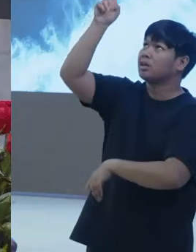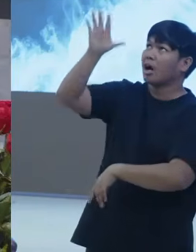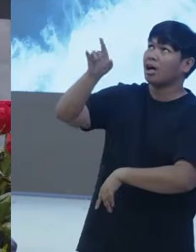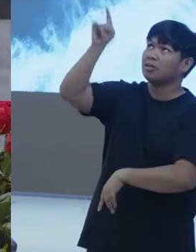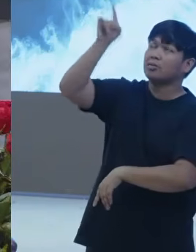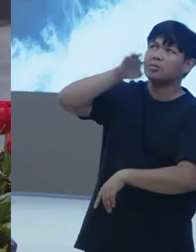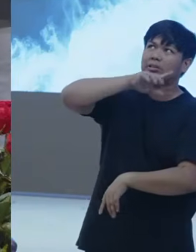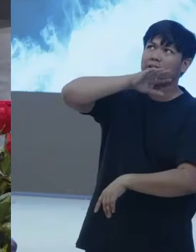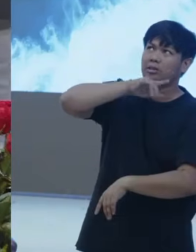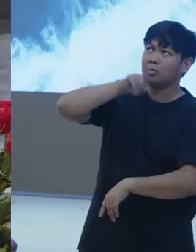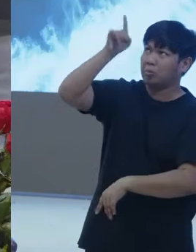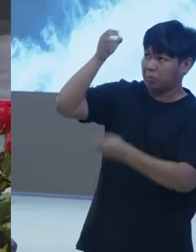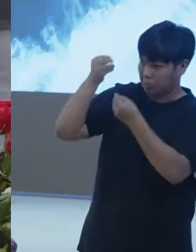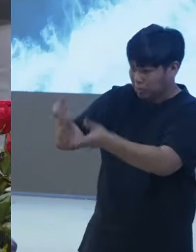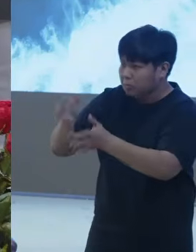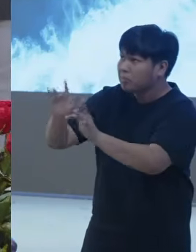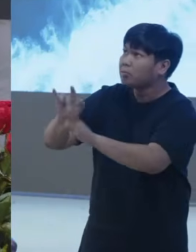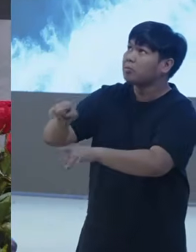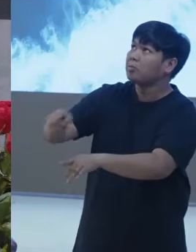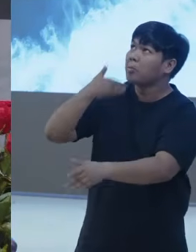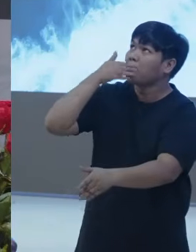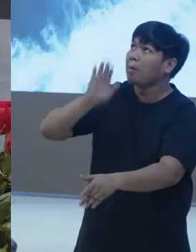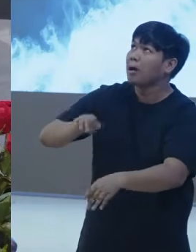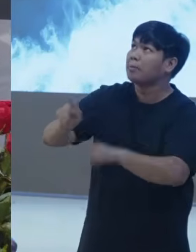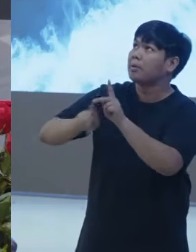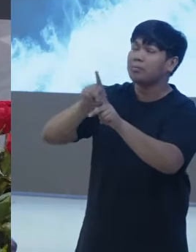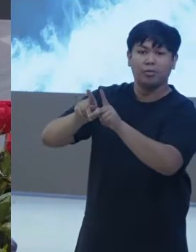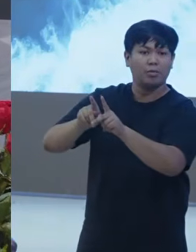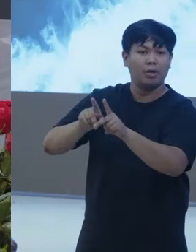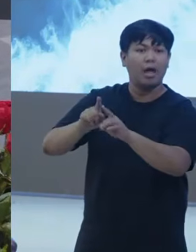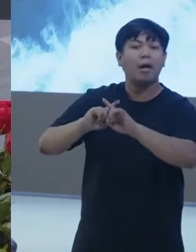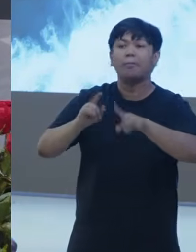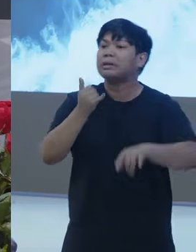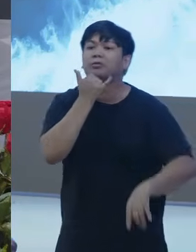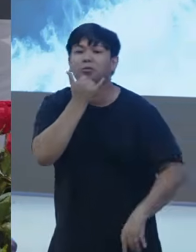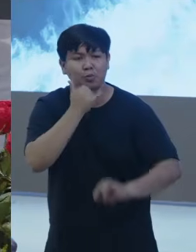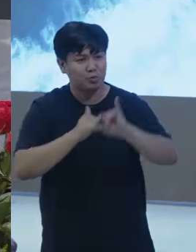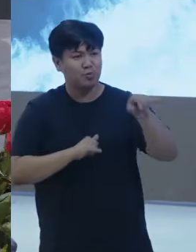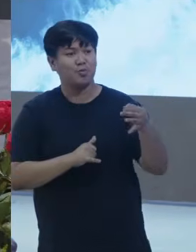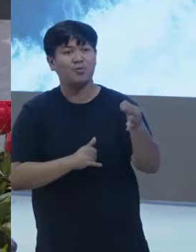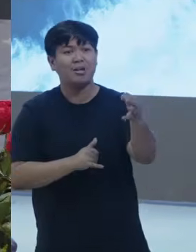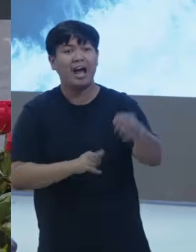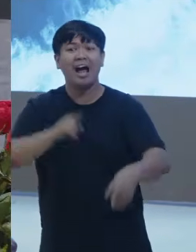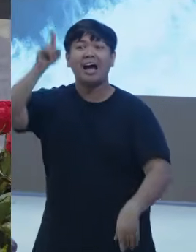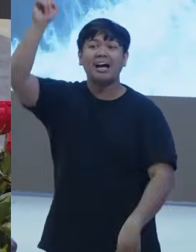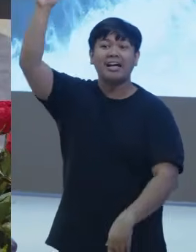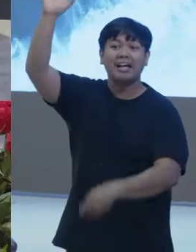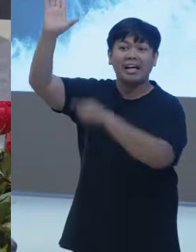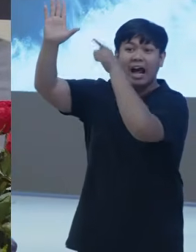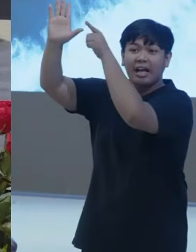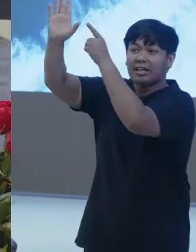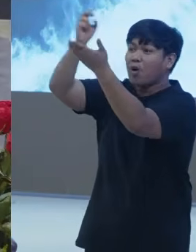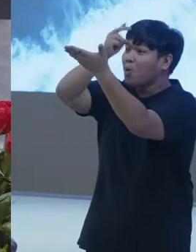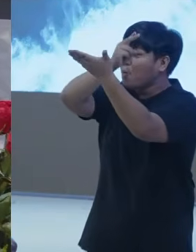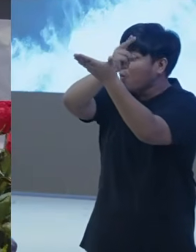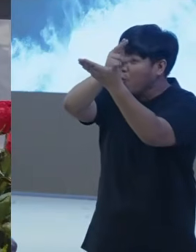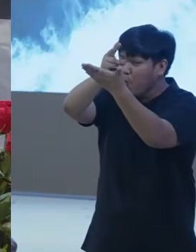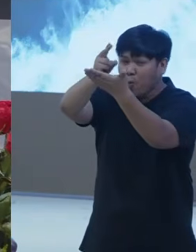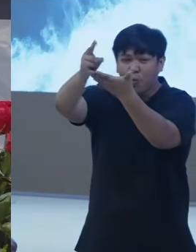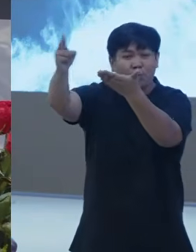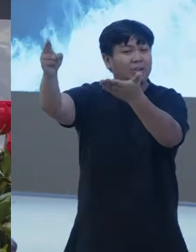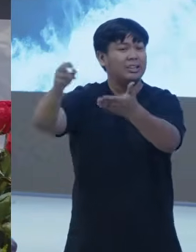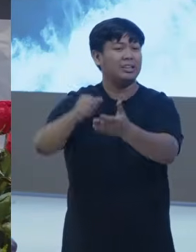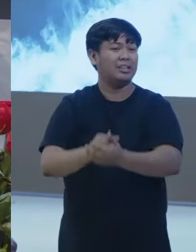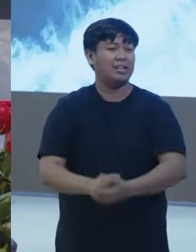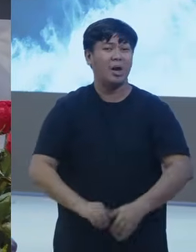Diyos. Sapagkat ang Diyos ay banal at hindi kailanman gagawa ng